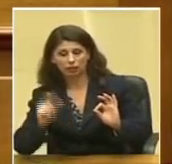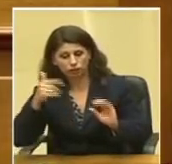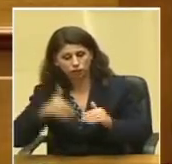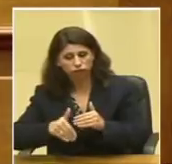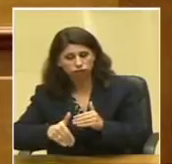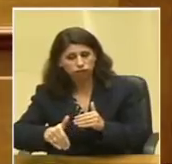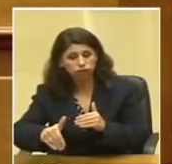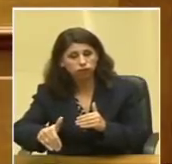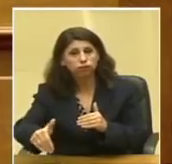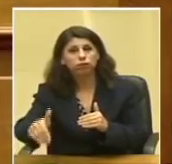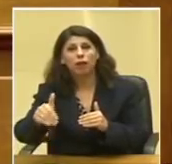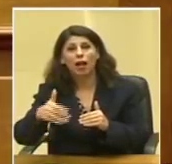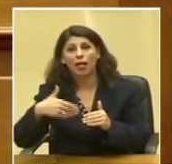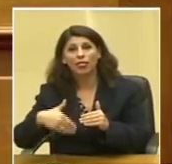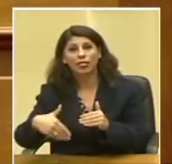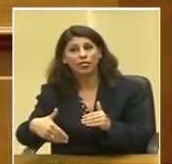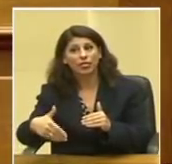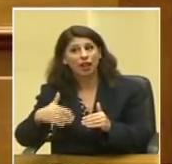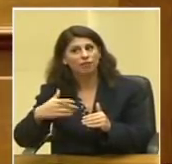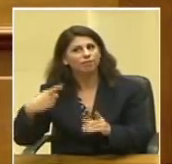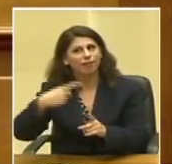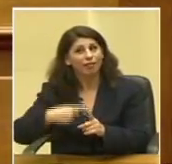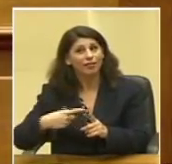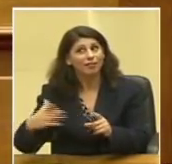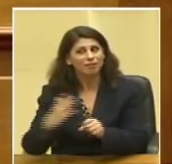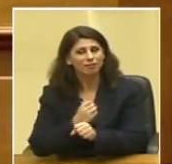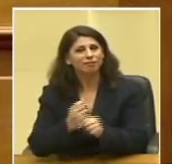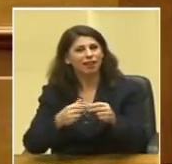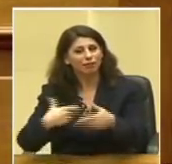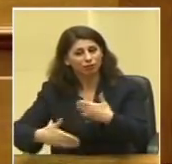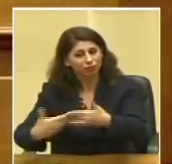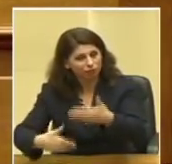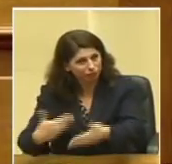της ευτυχούς εξέλιξης, της επιτυχούς εξέλιξης,